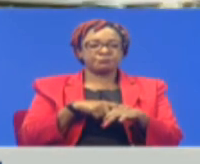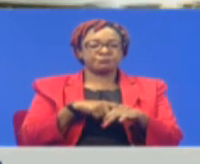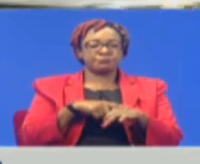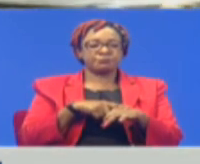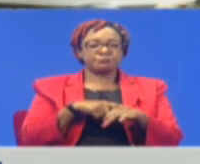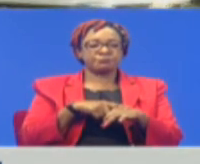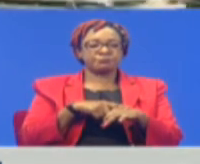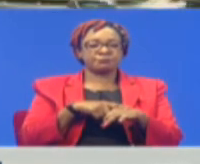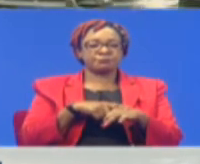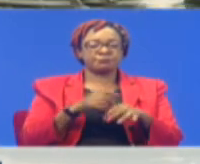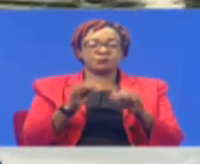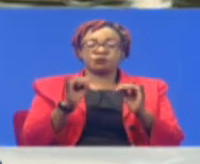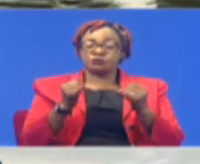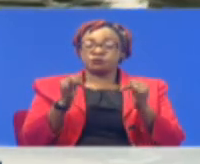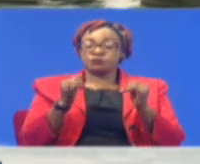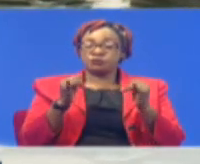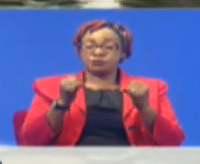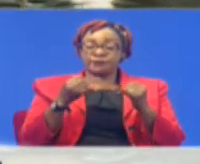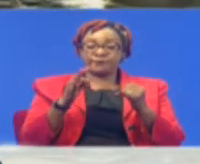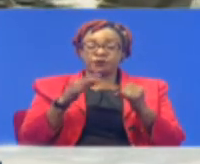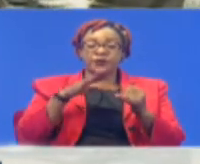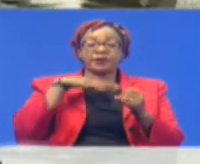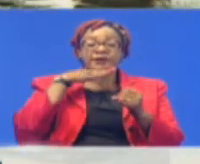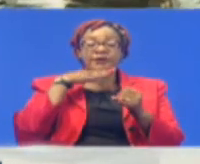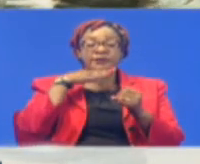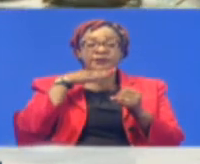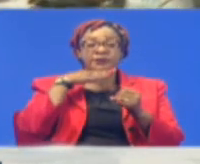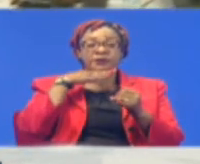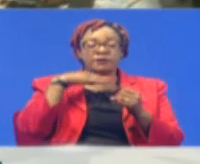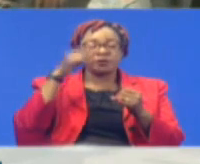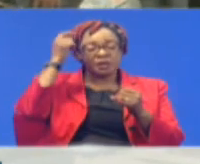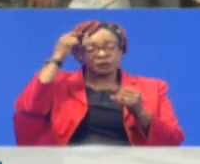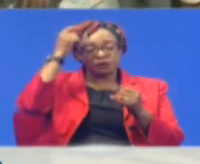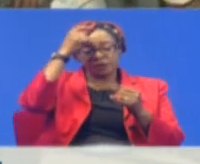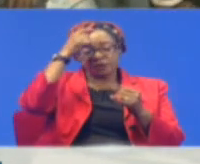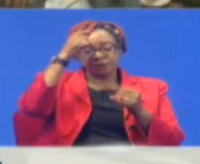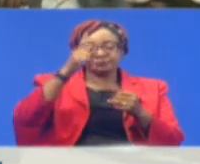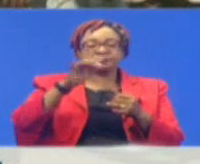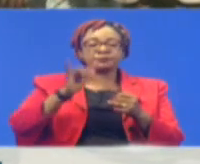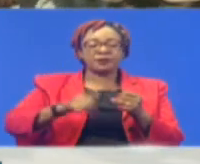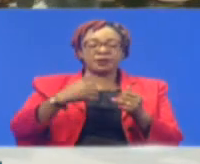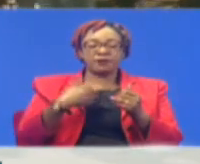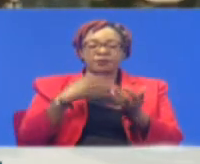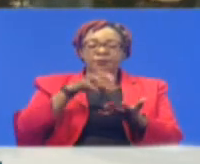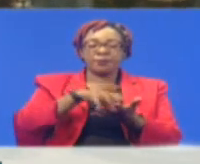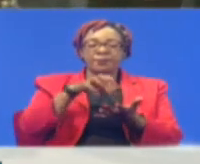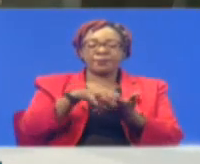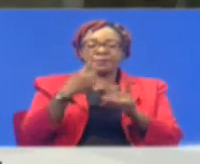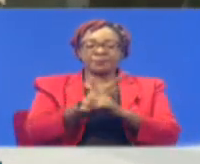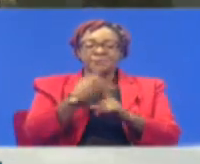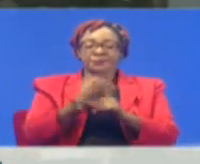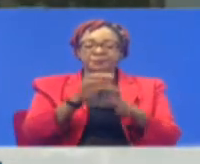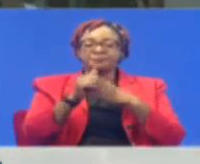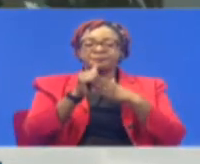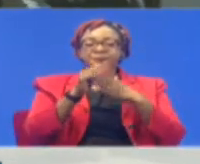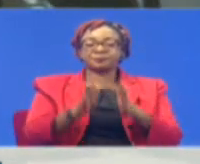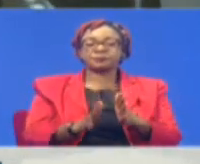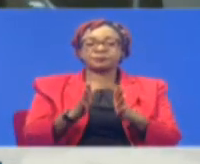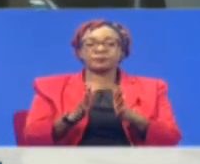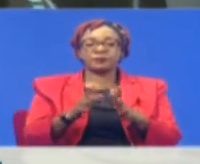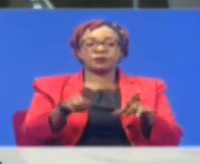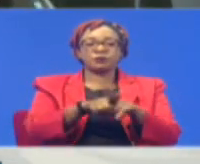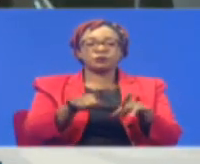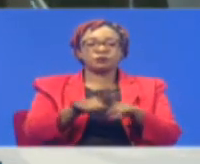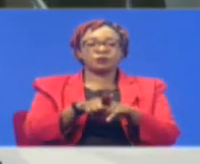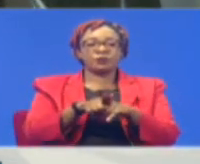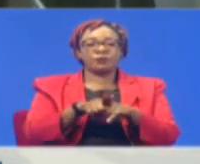Habari za kifo cha Simeon Nyachae, ambaye mbali na kushikilia nyadhifa mbalimbali za uongozi katika utawala wa mkoa na katika